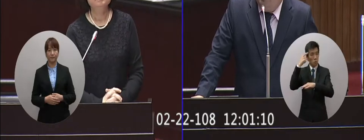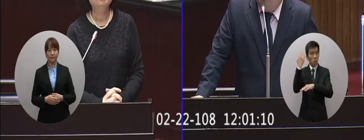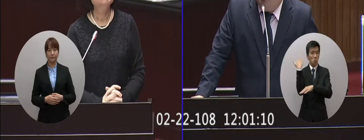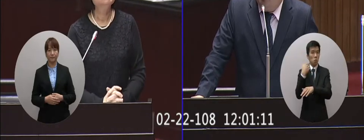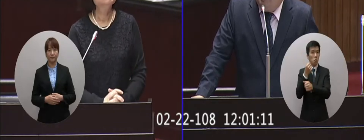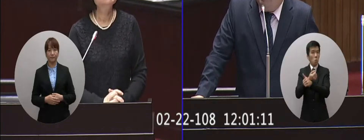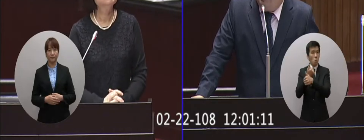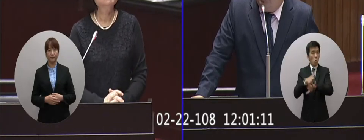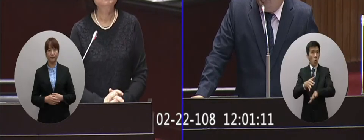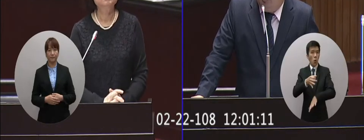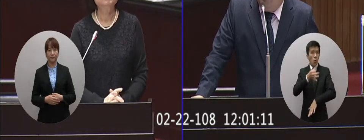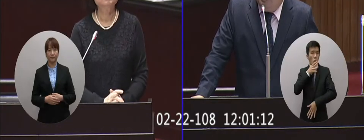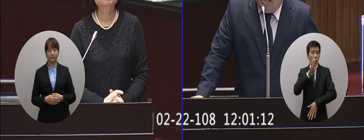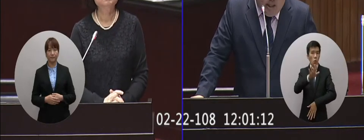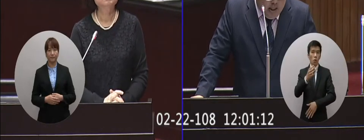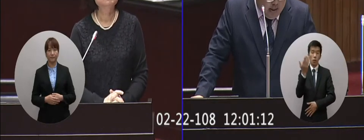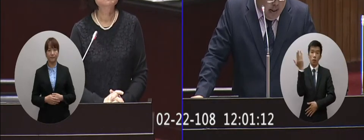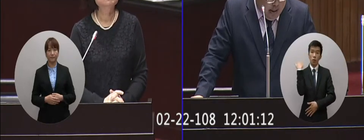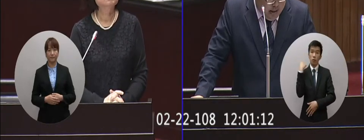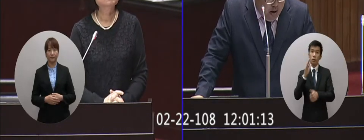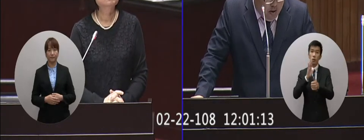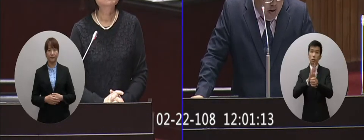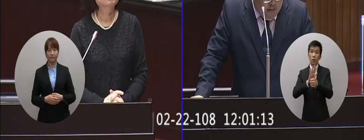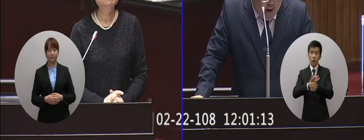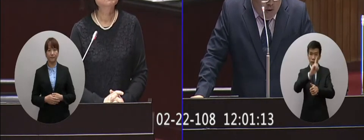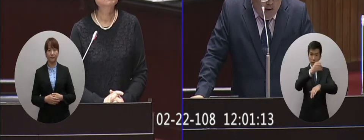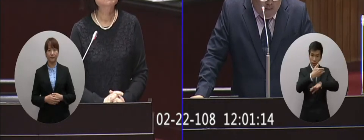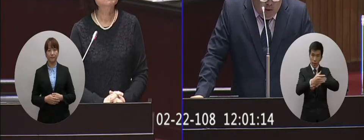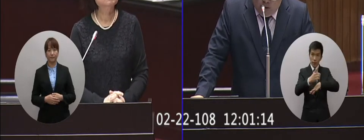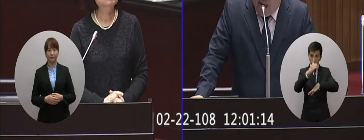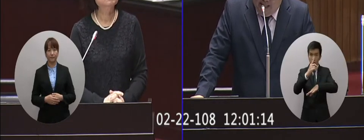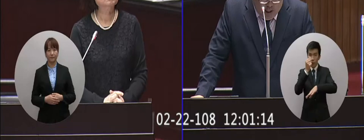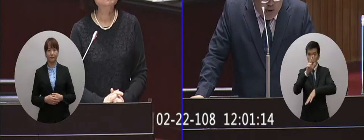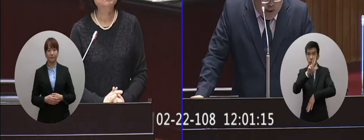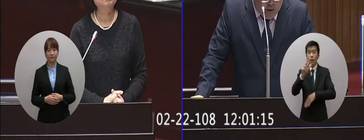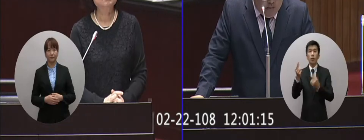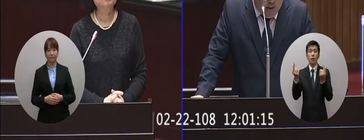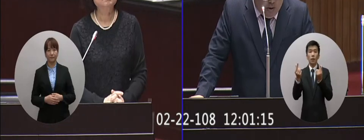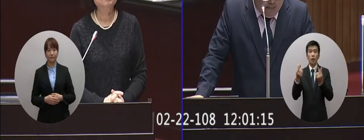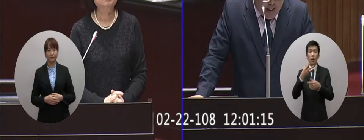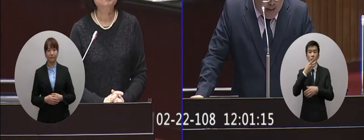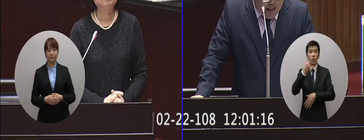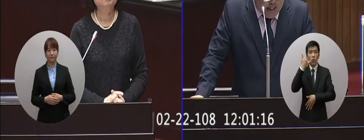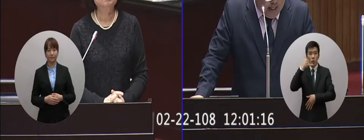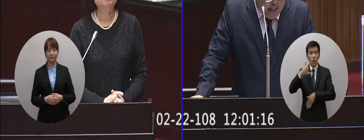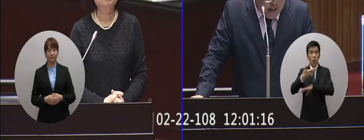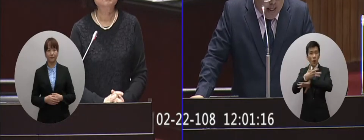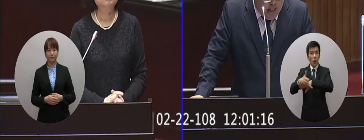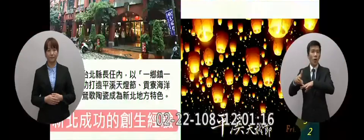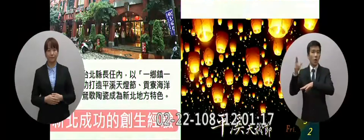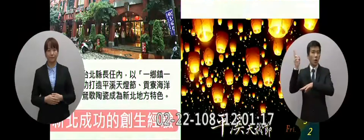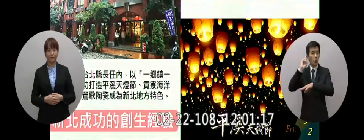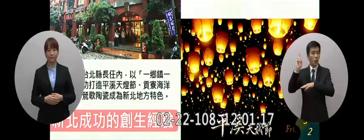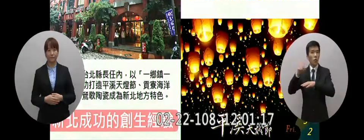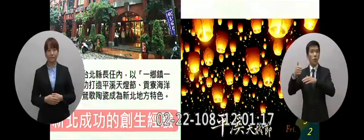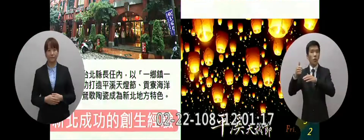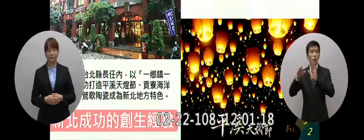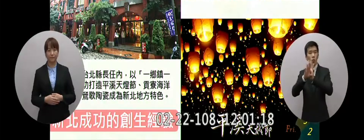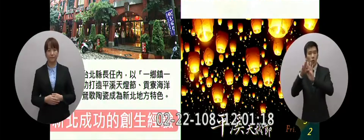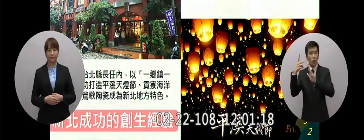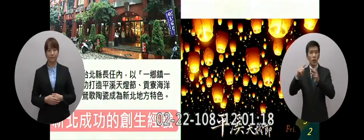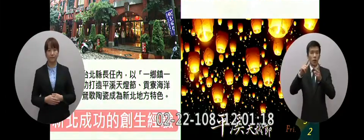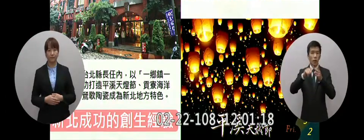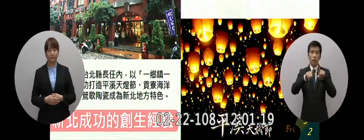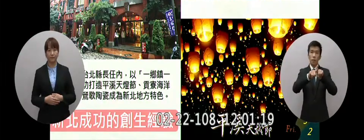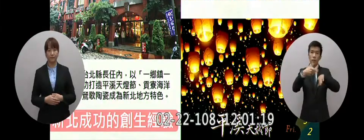验，因为过去苏院长在推动一乡一特色的时候，包括福隆的海洋音乐剧，包括屏西的天灯节，那都